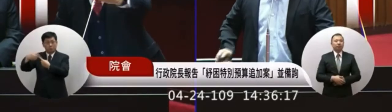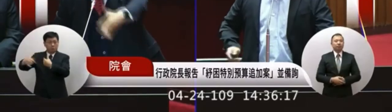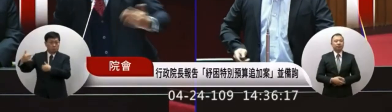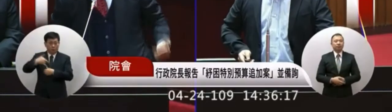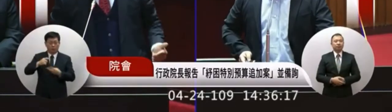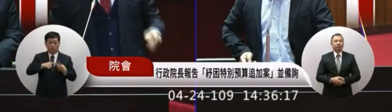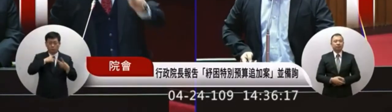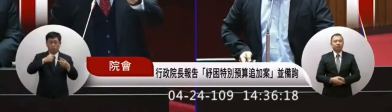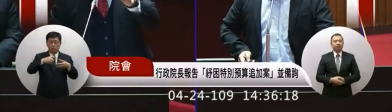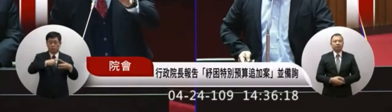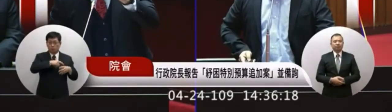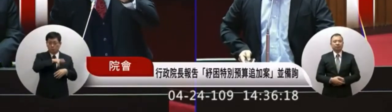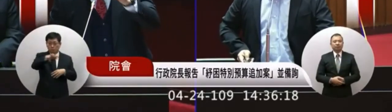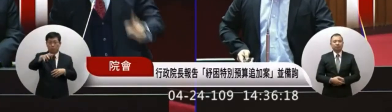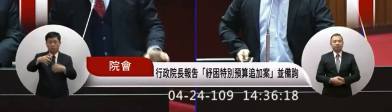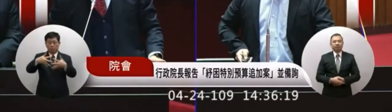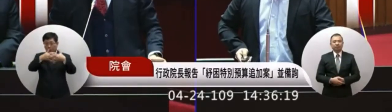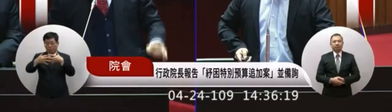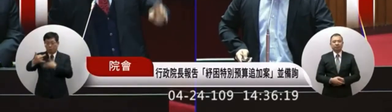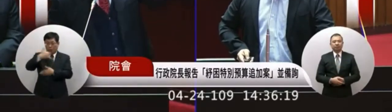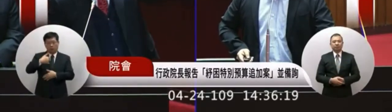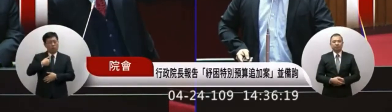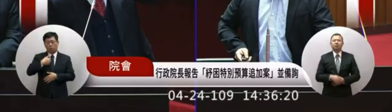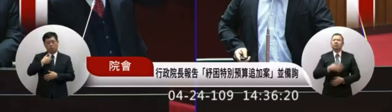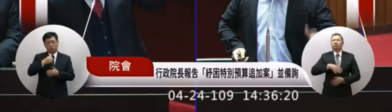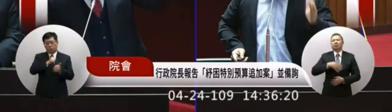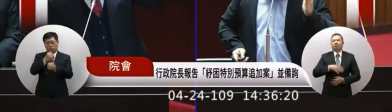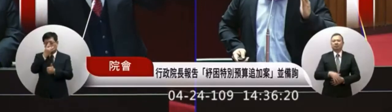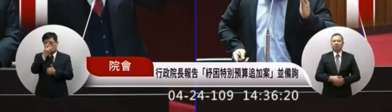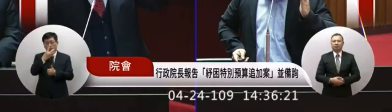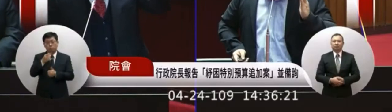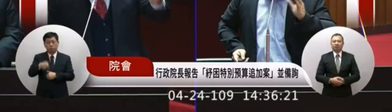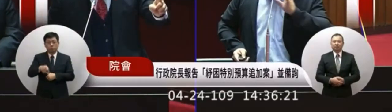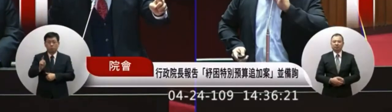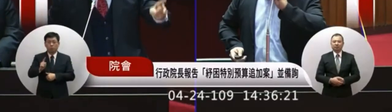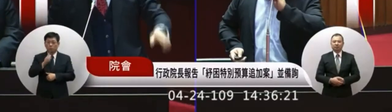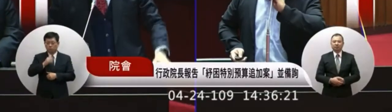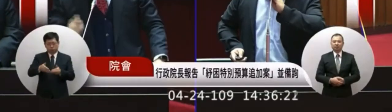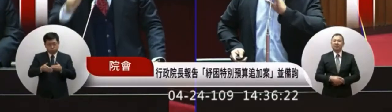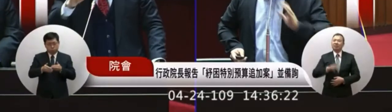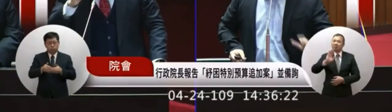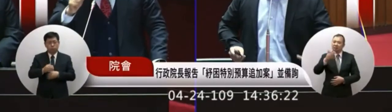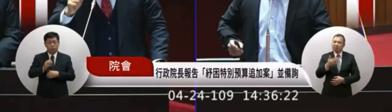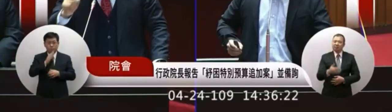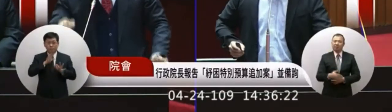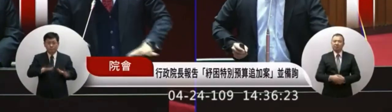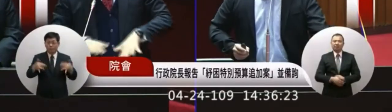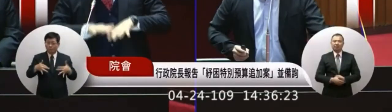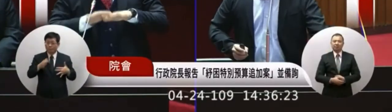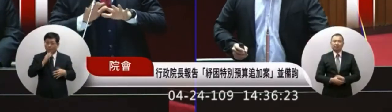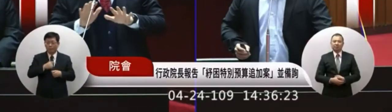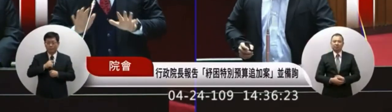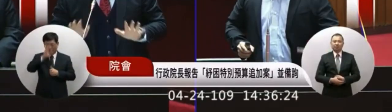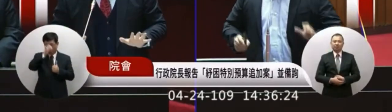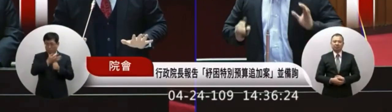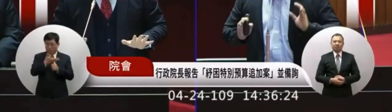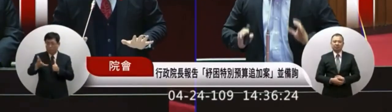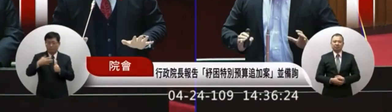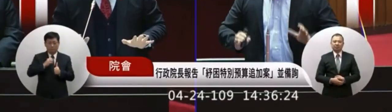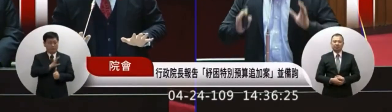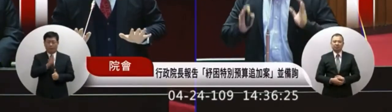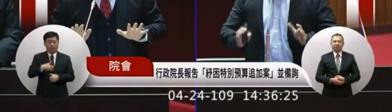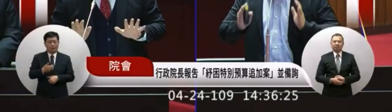控走去美国，为美国入来，这个都没有办法去掌控。 我知啦， 这个都是很需要。啊，即马问题是咱疫情当时的好